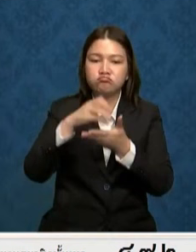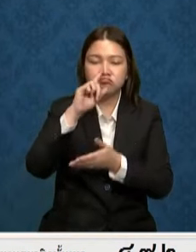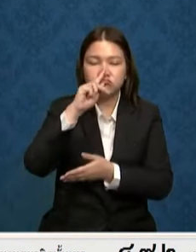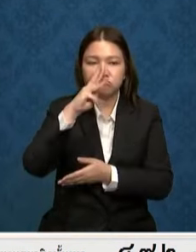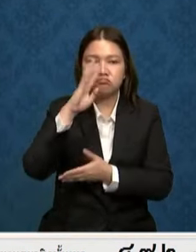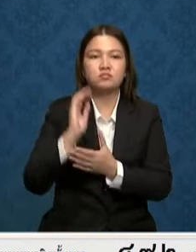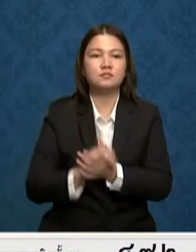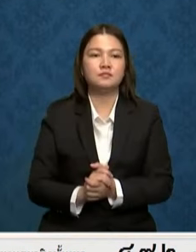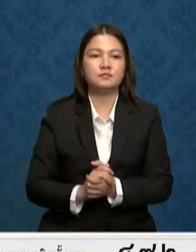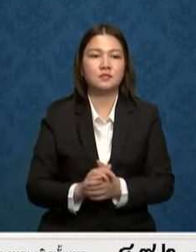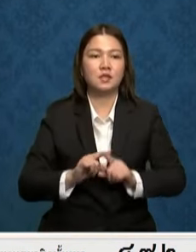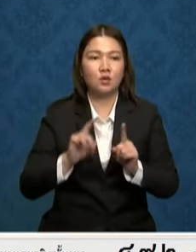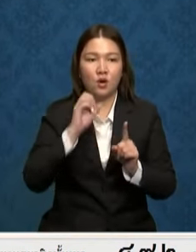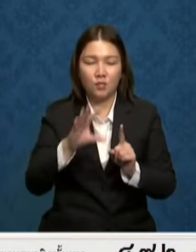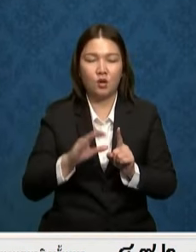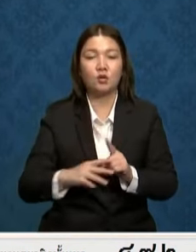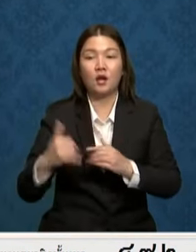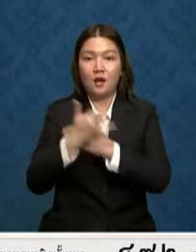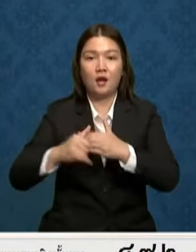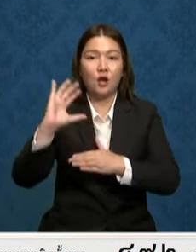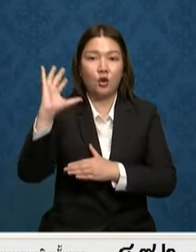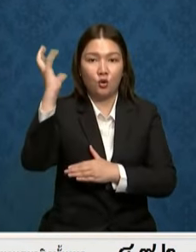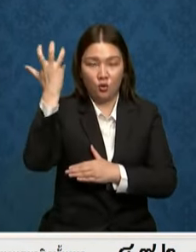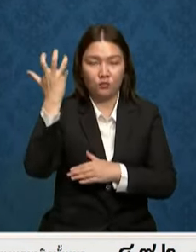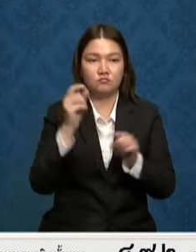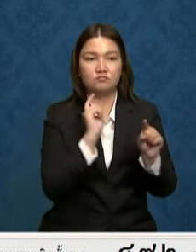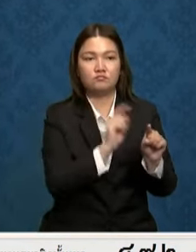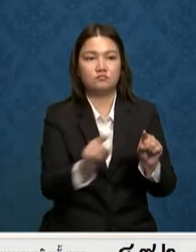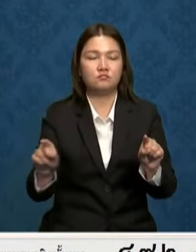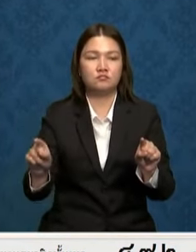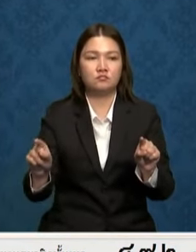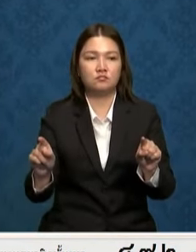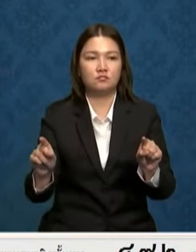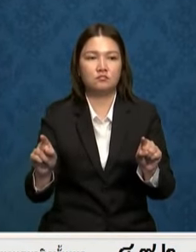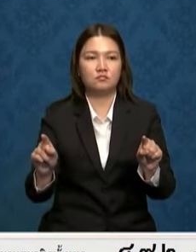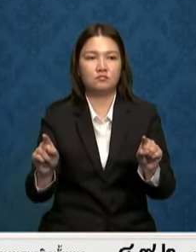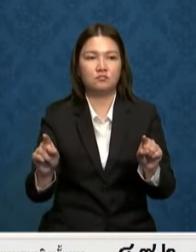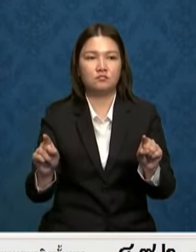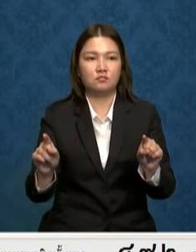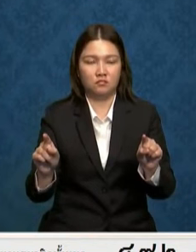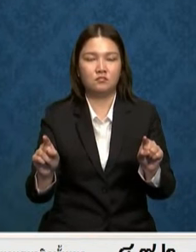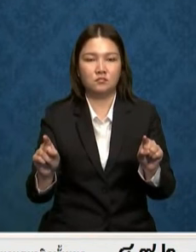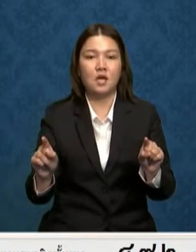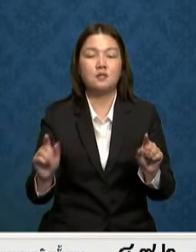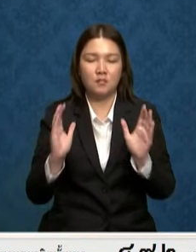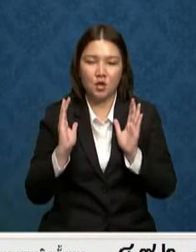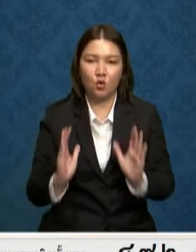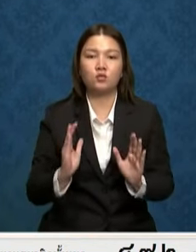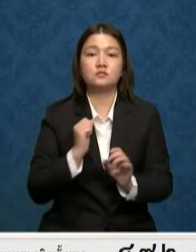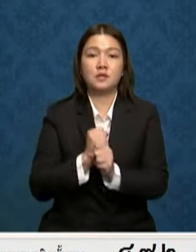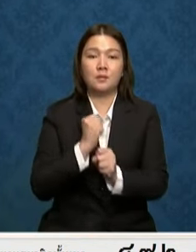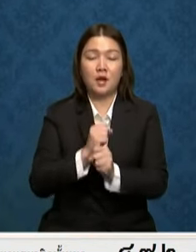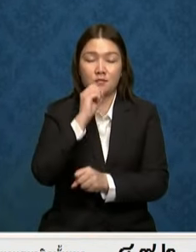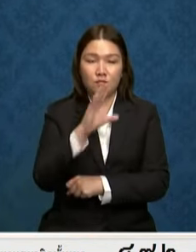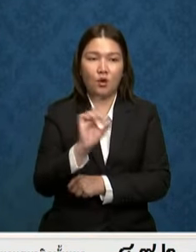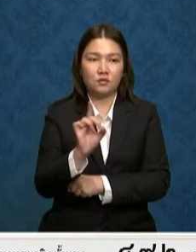เอ่อการอ้างถึงนานาอารยประเทศเนี่ยเอ่อเคยมีนักวิชาการกล่าวไว้เช่นนี้เหมือนกันว่า